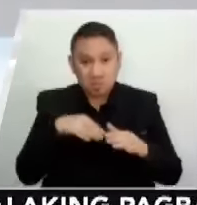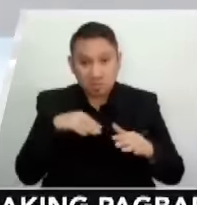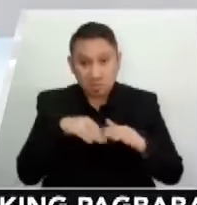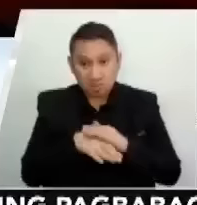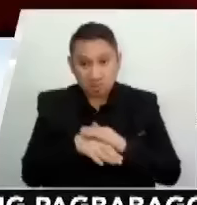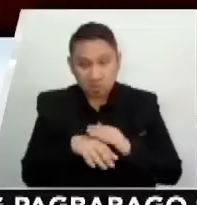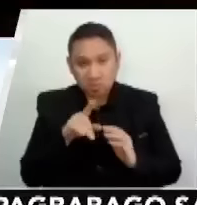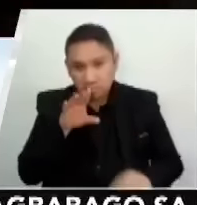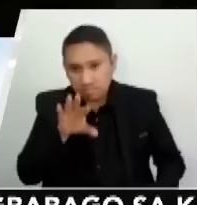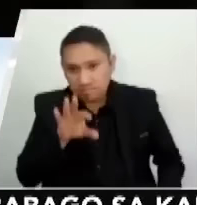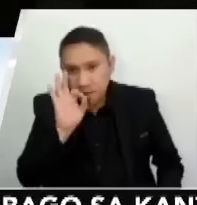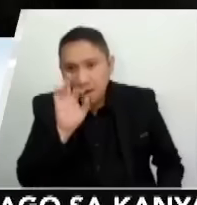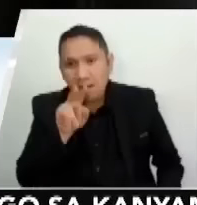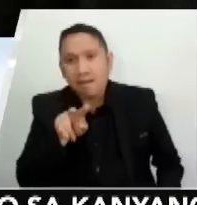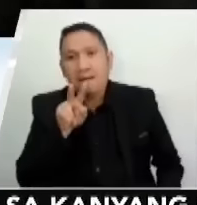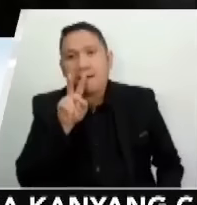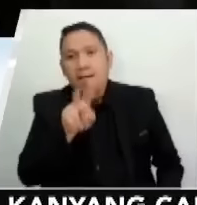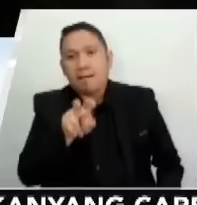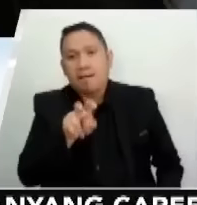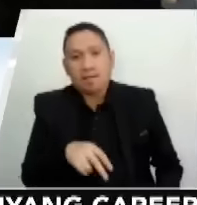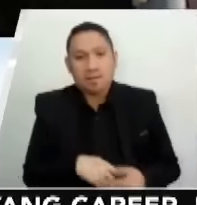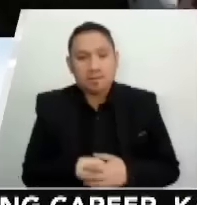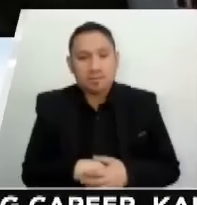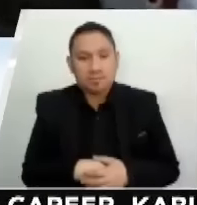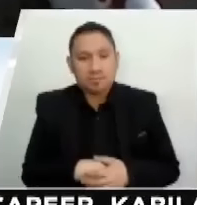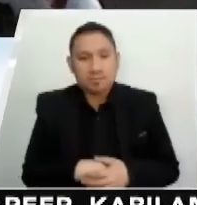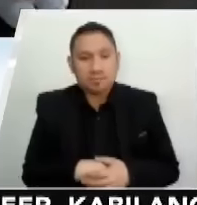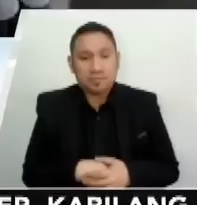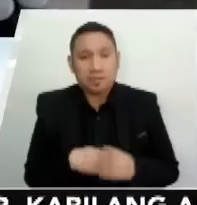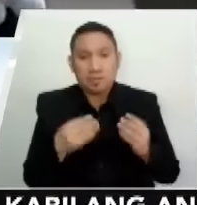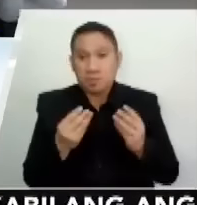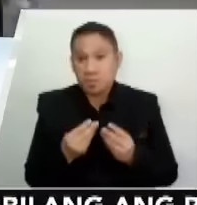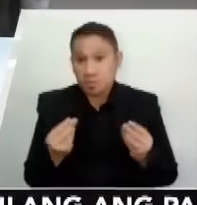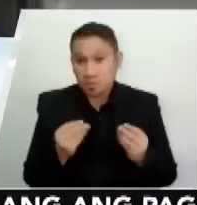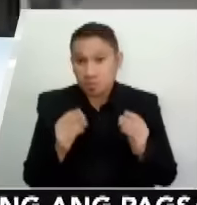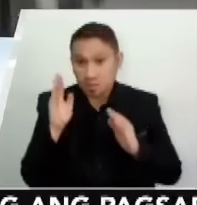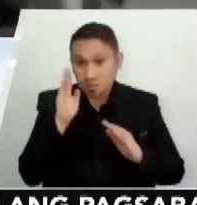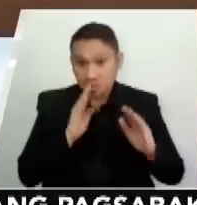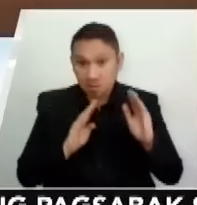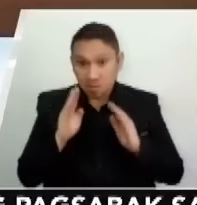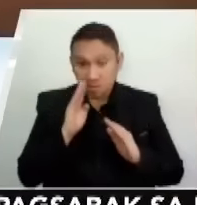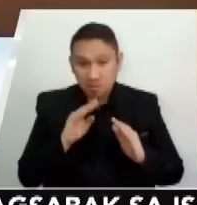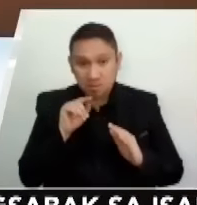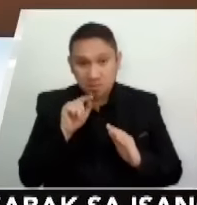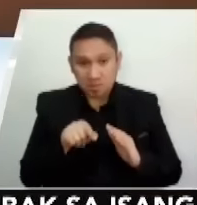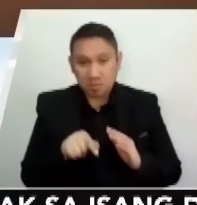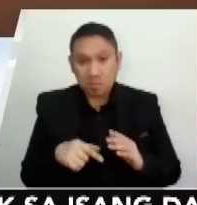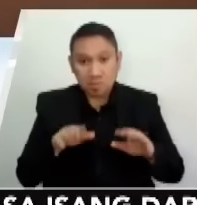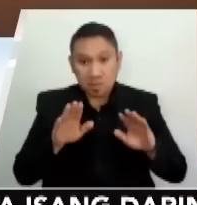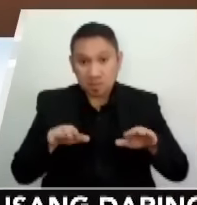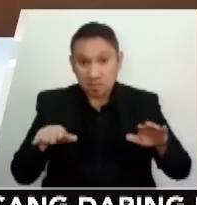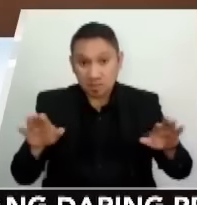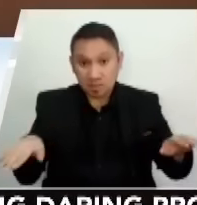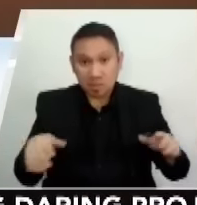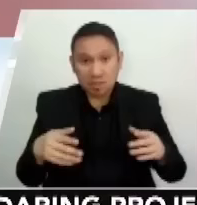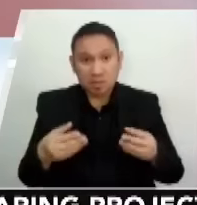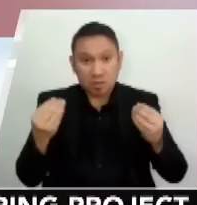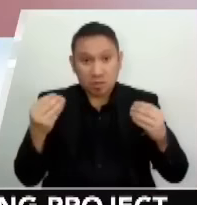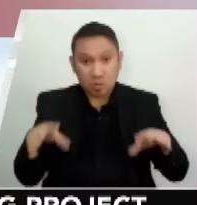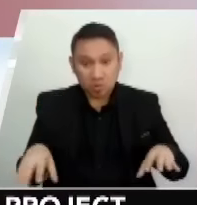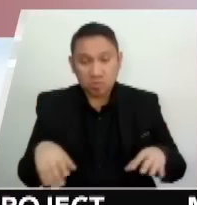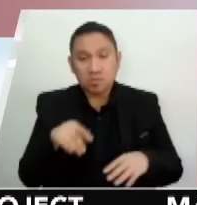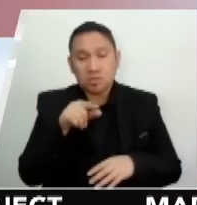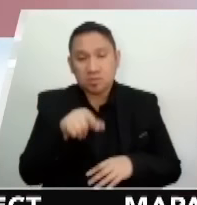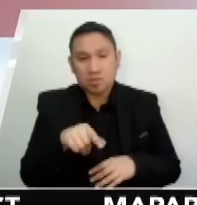SWAT. At bilang solusyon naman sa problema, sa paghanap ng mga batang nawawala, pinaigting ng Social Welfare Office